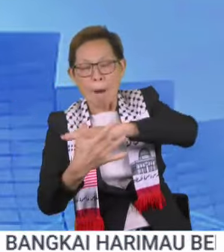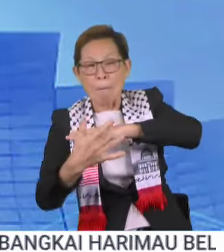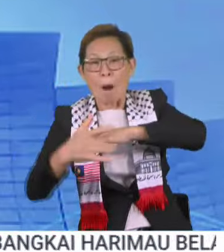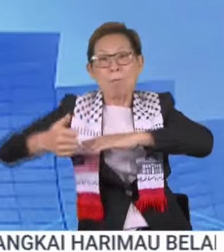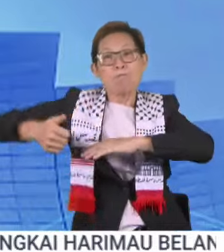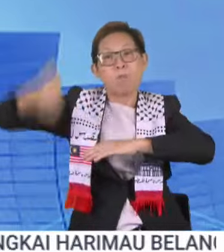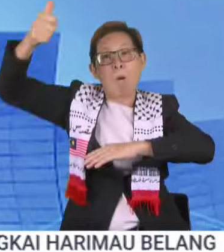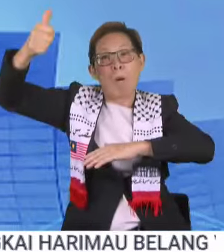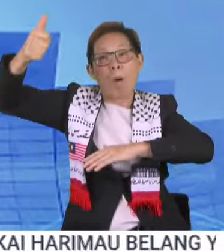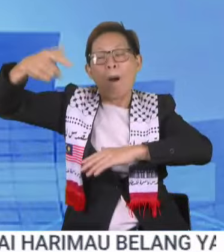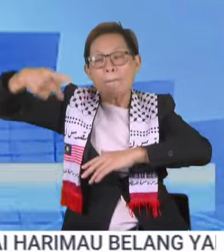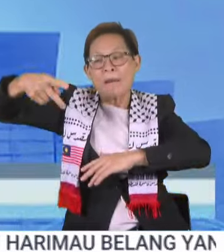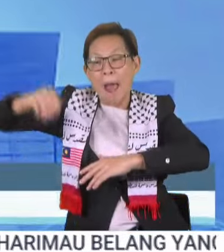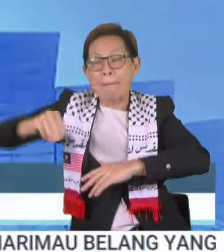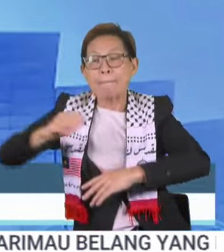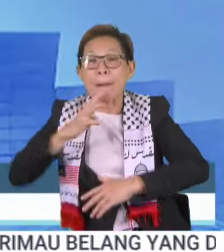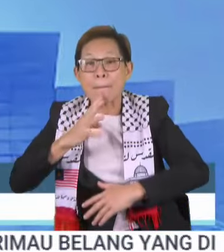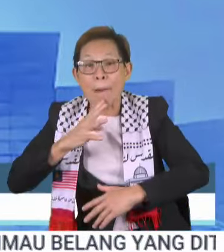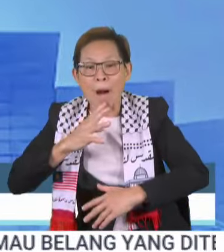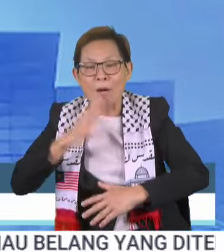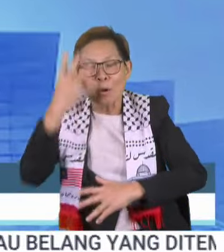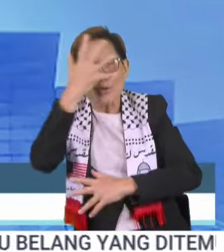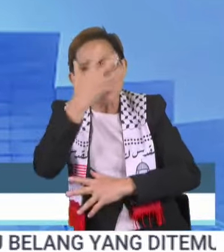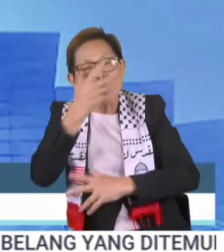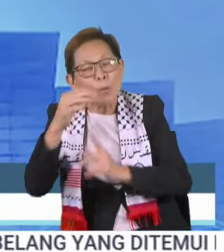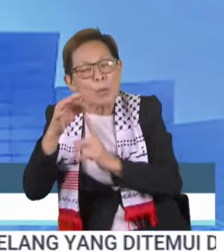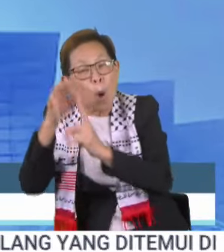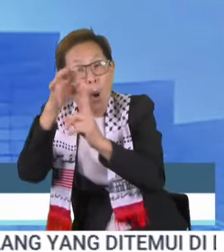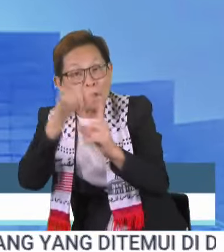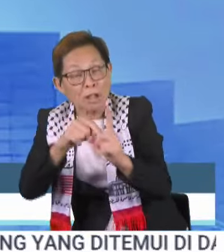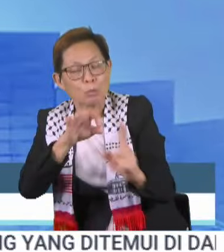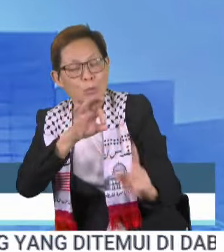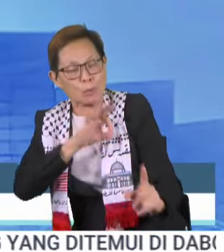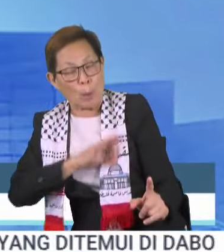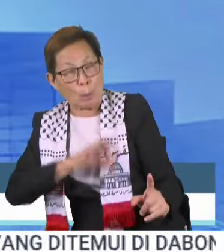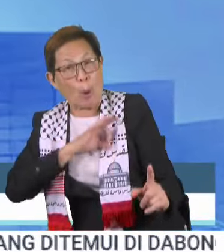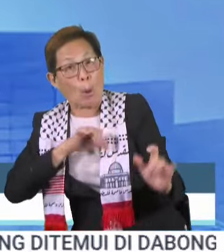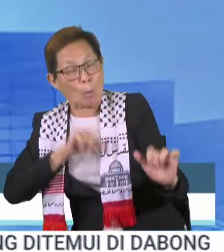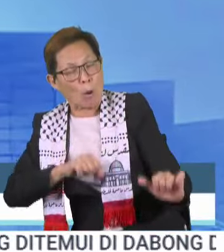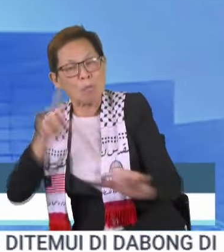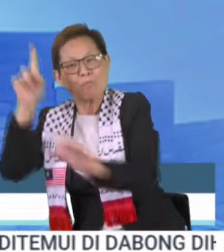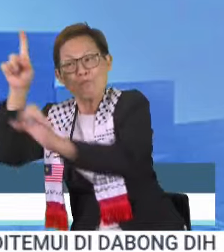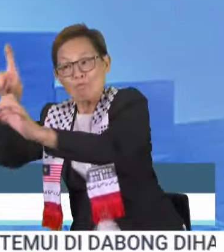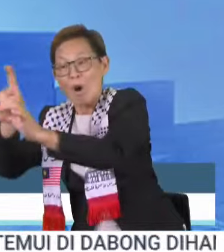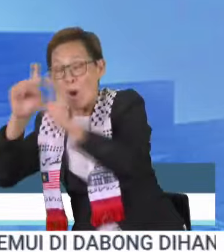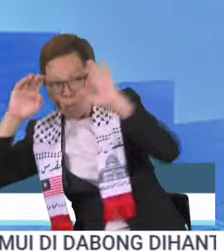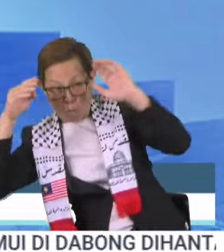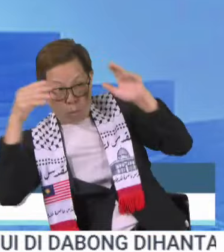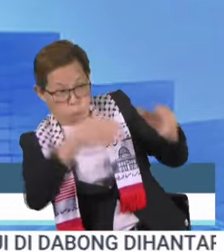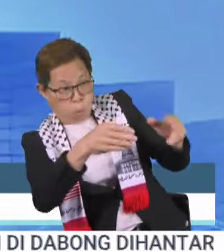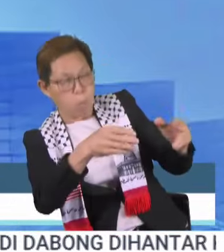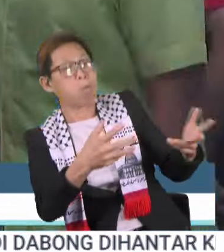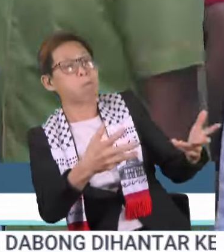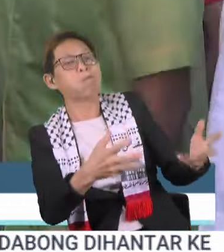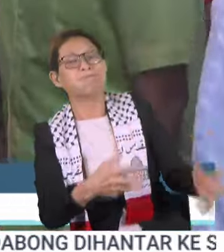tinggi. Jelas Perdana Menteri, keindahan dan keunikan merupakan kelebihan yang dapat menarik perhatian.